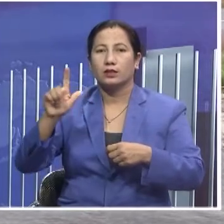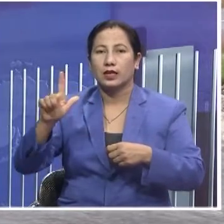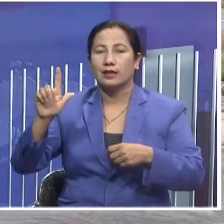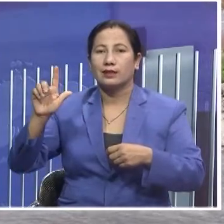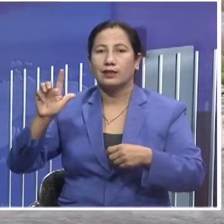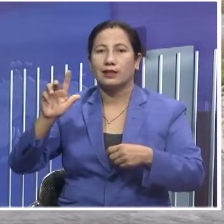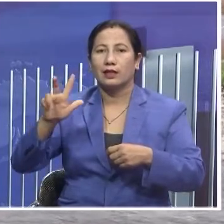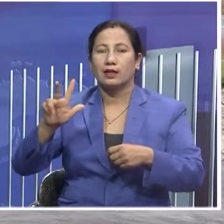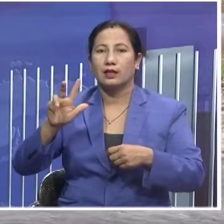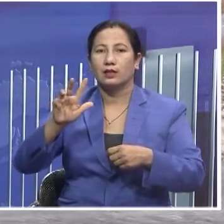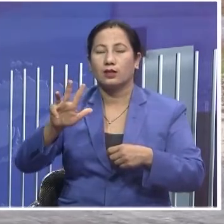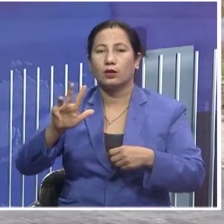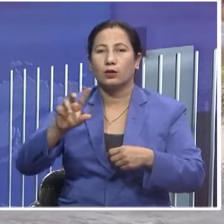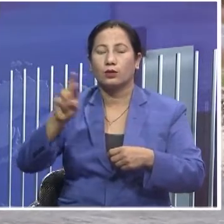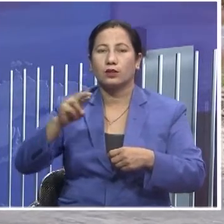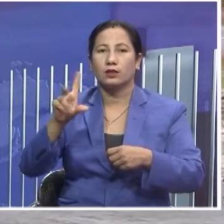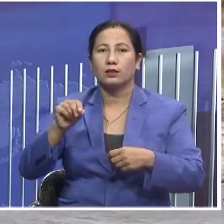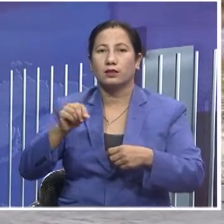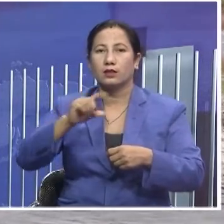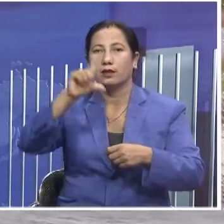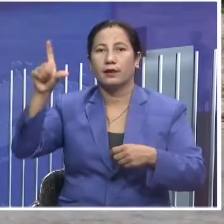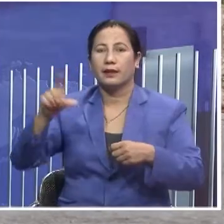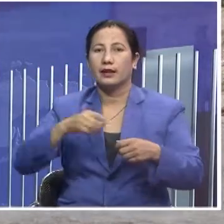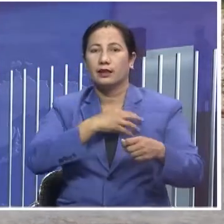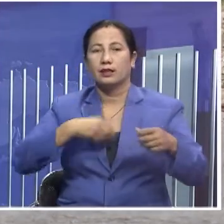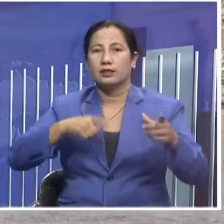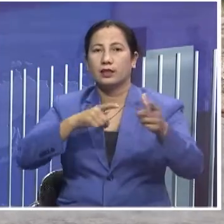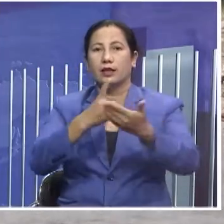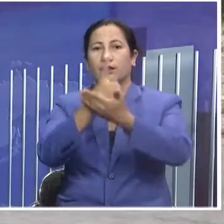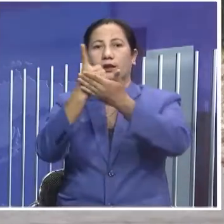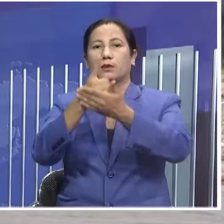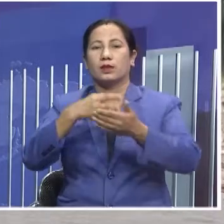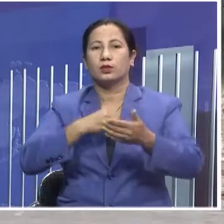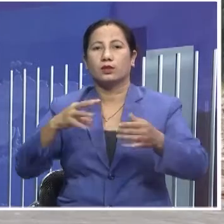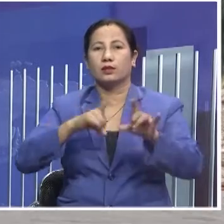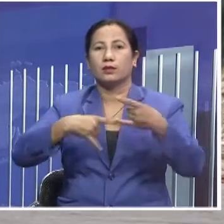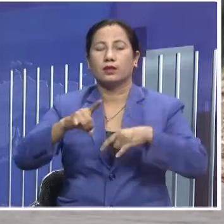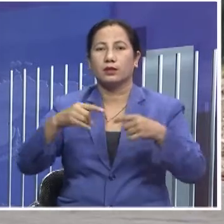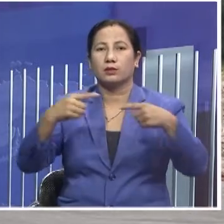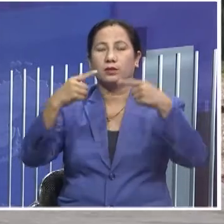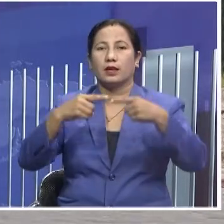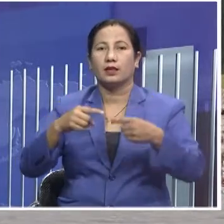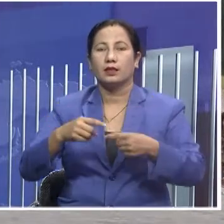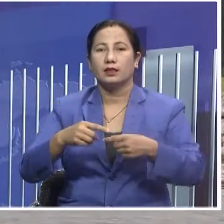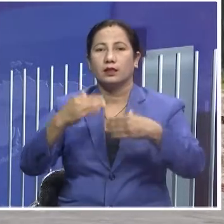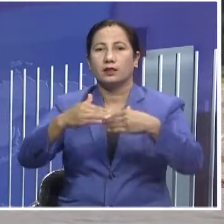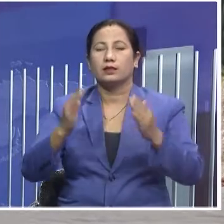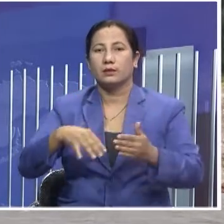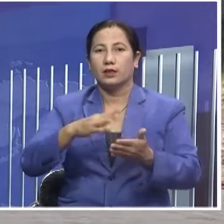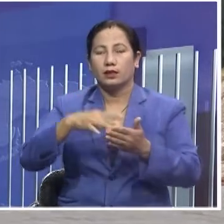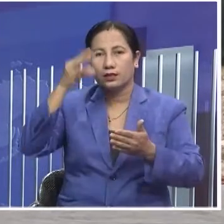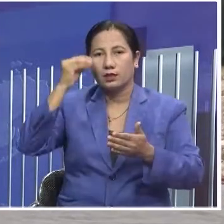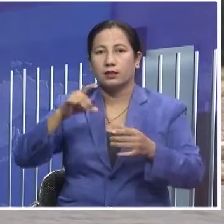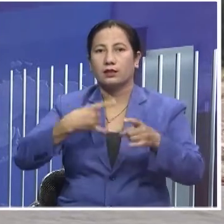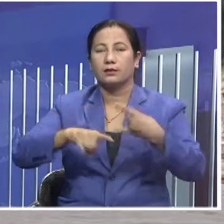6, 7, 8, 9 र 10 नम्बरको सीमा स्तम्भको अध्ययन गरी नेपाली सेनाको हेलिकप्टरबाट सुर्खेत फर्किएको छ। विवादित सबै सीमा स्तम्भहरूको अध्ययन गरी